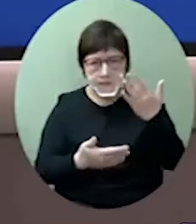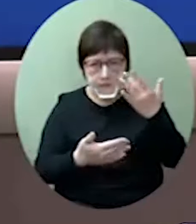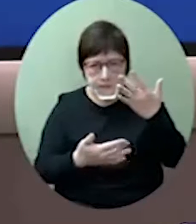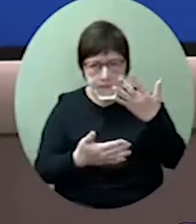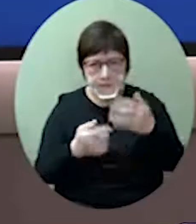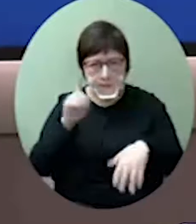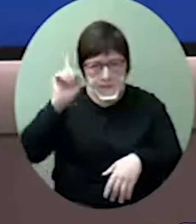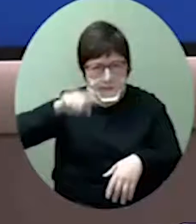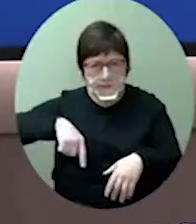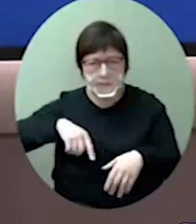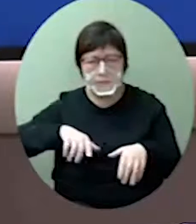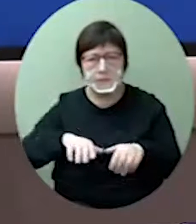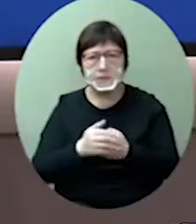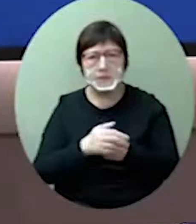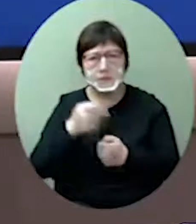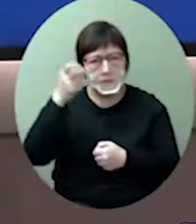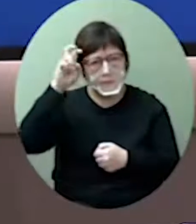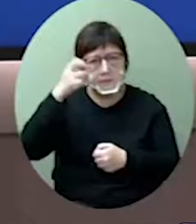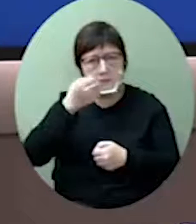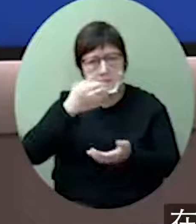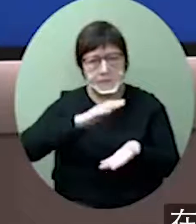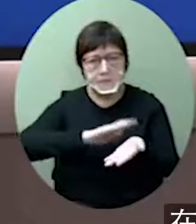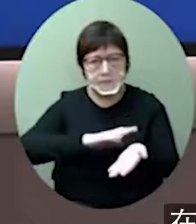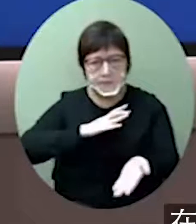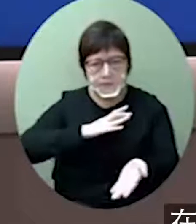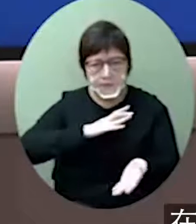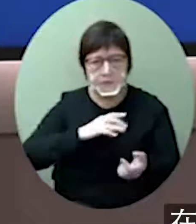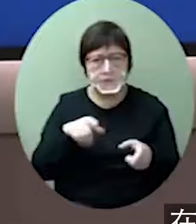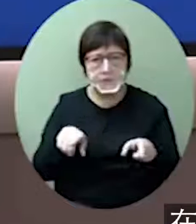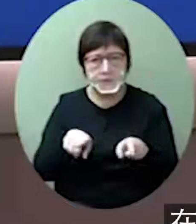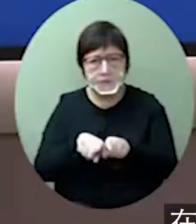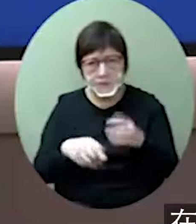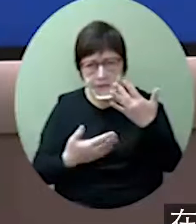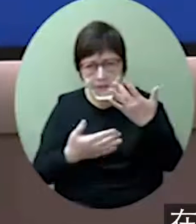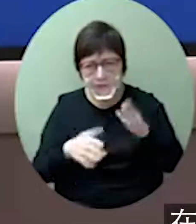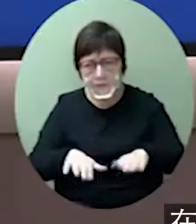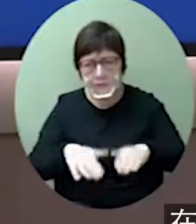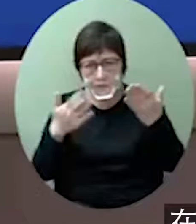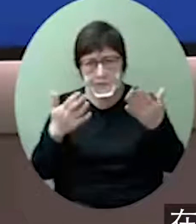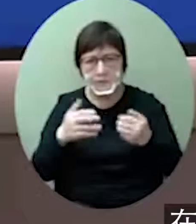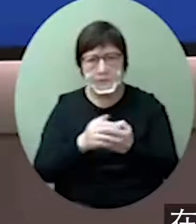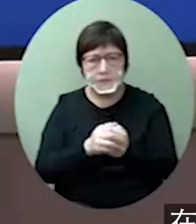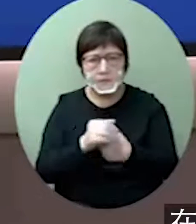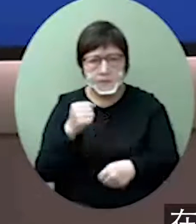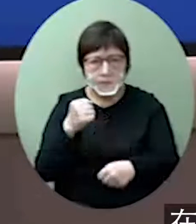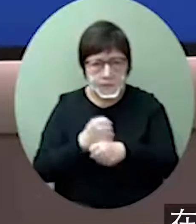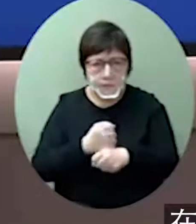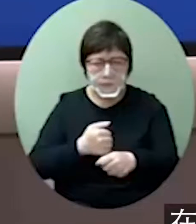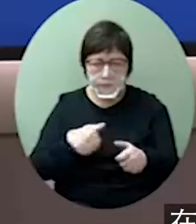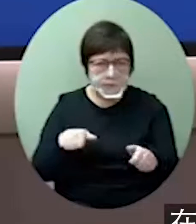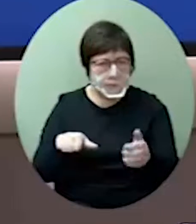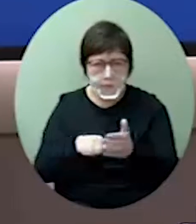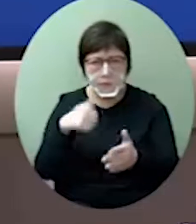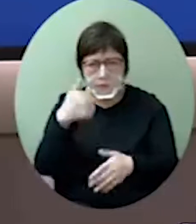誒啟動咧，要考慮香港嘅疫情，同埋喺咩時候啟動咧，佢會達至最佳嘅效果